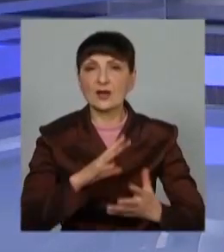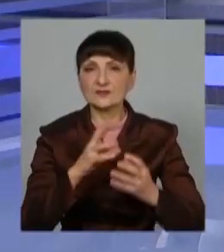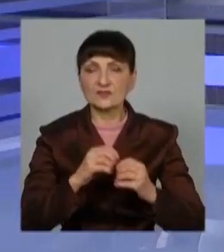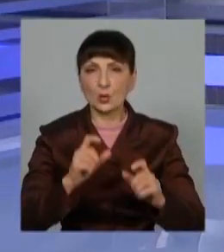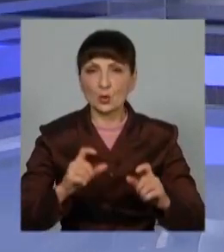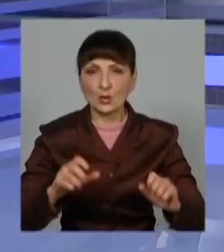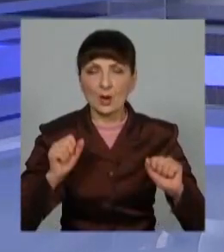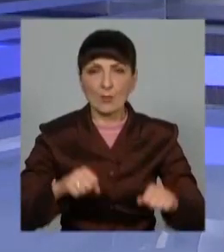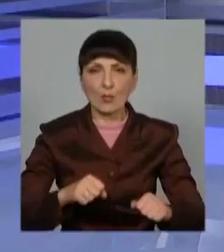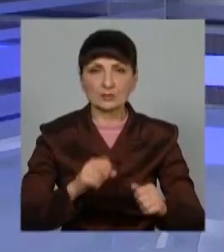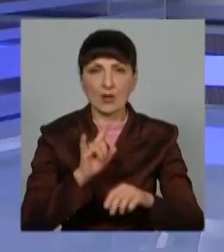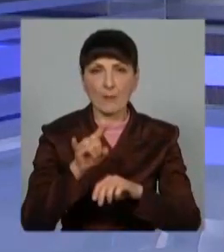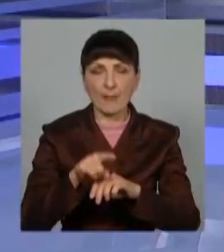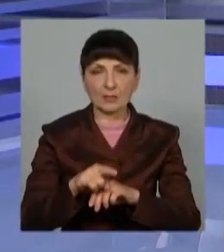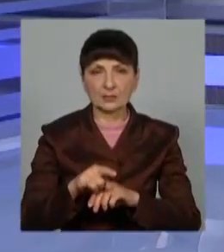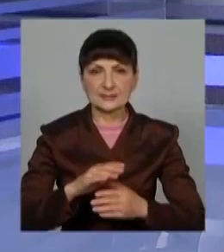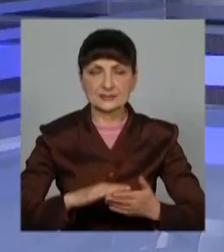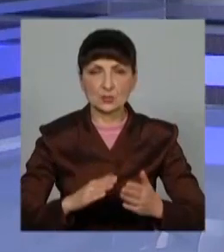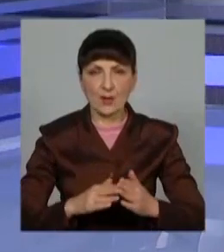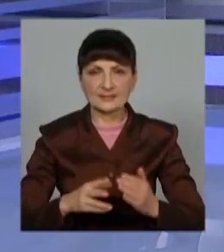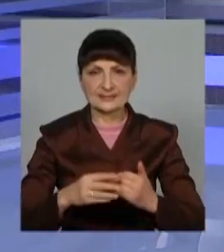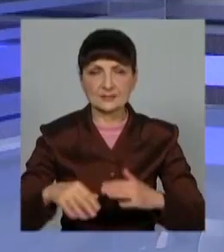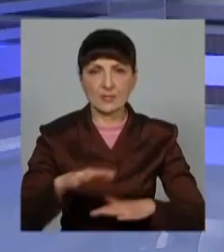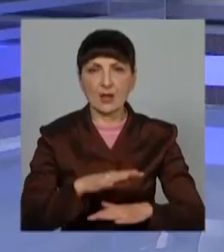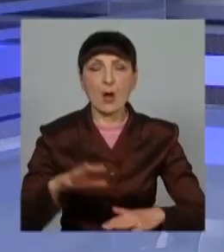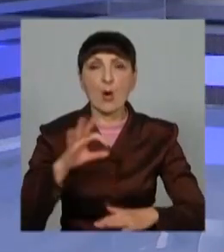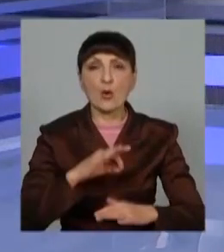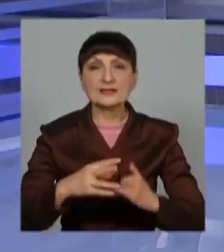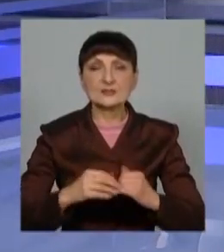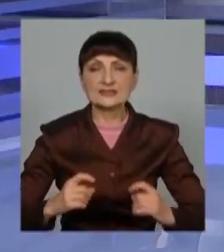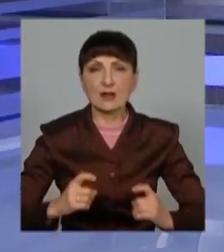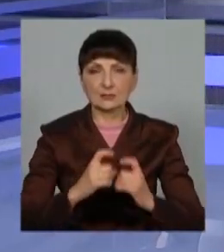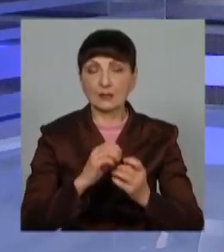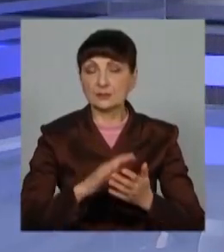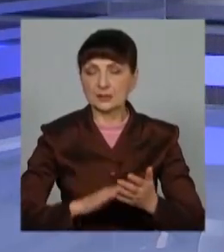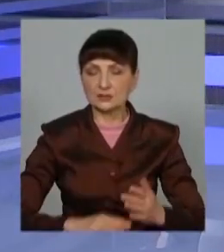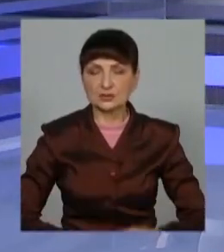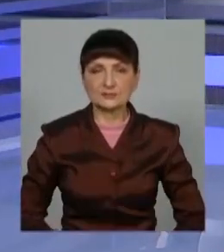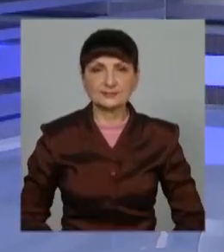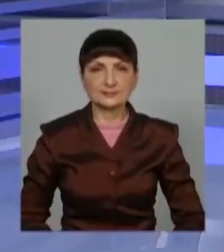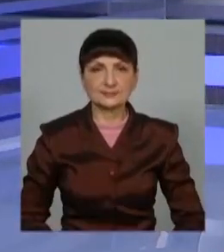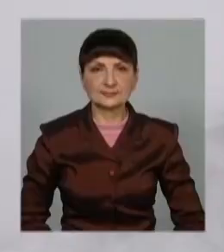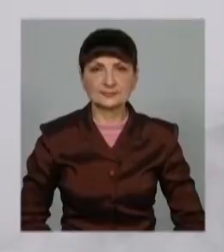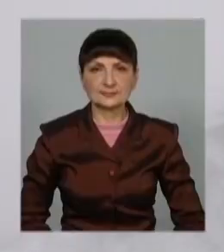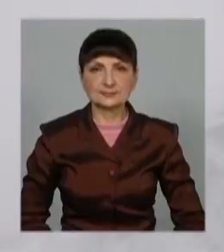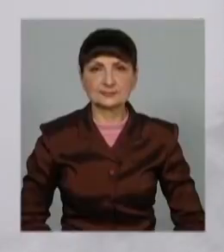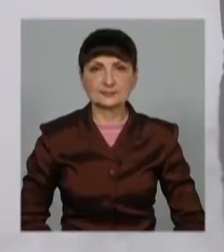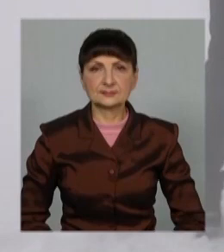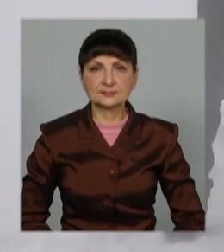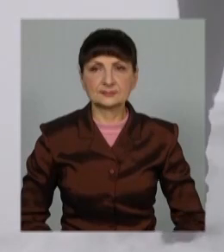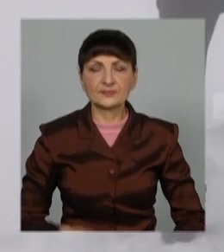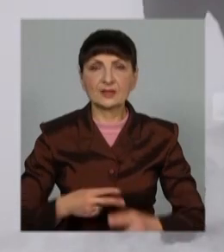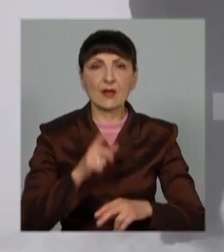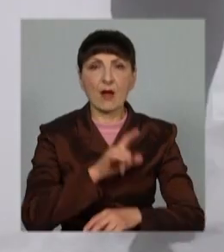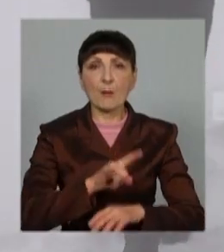могли стать жертвами обстоятельств о земельном скандале репортаж дамира нитово эти